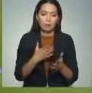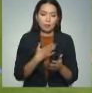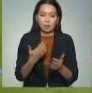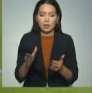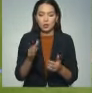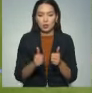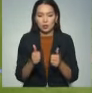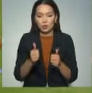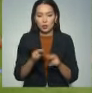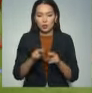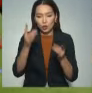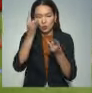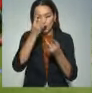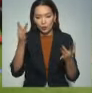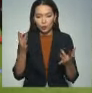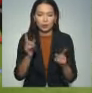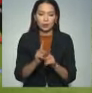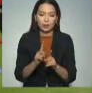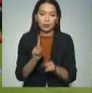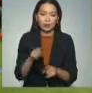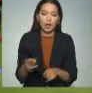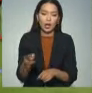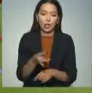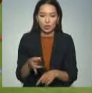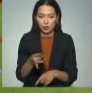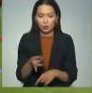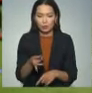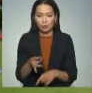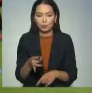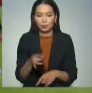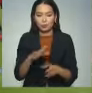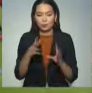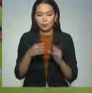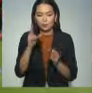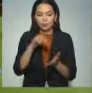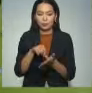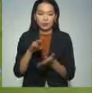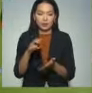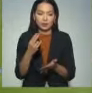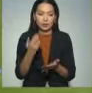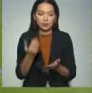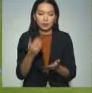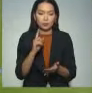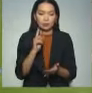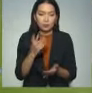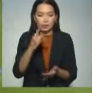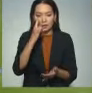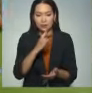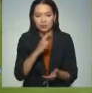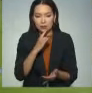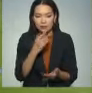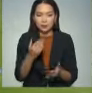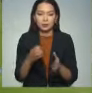как столичных культурных учреждений, так и республиканских. В их числе Астана-опера, Национальный музей, Национальный казахский